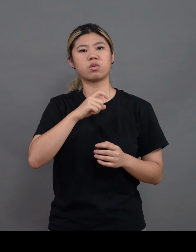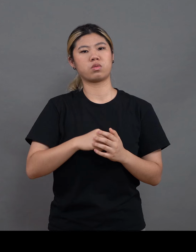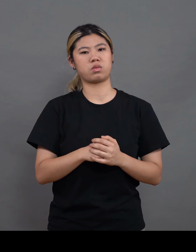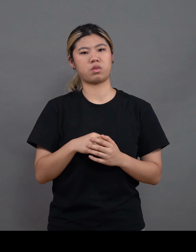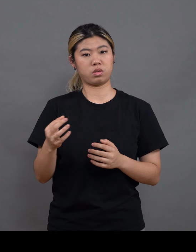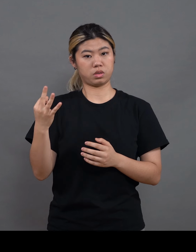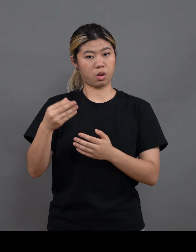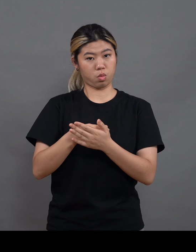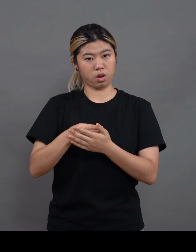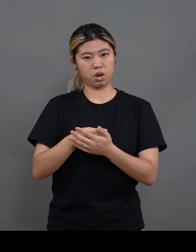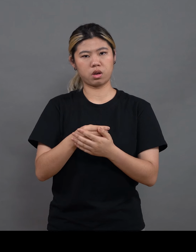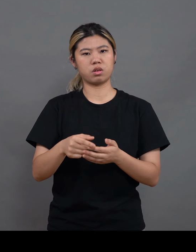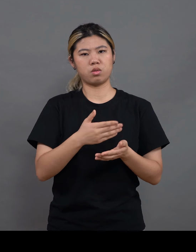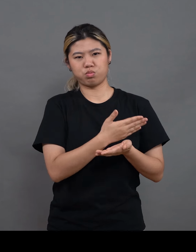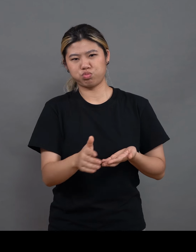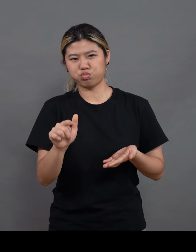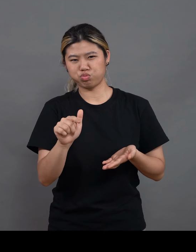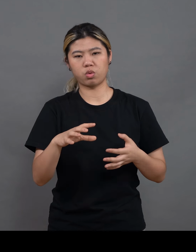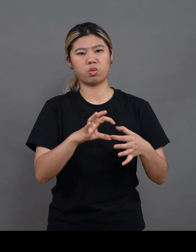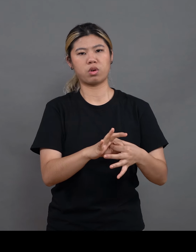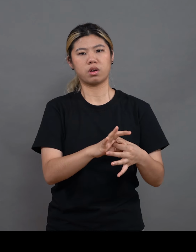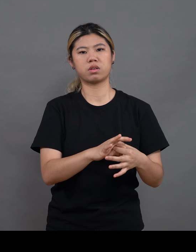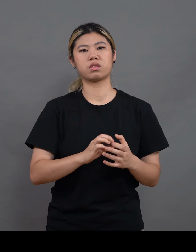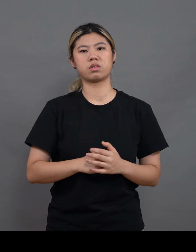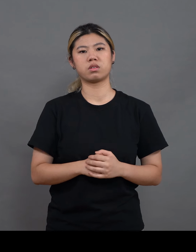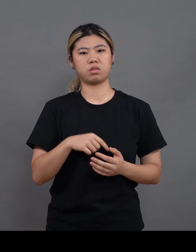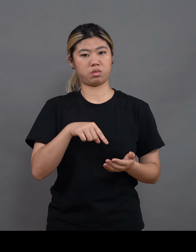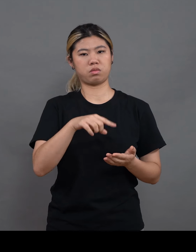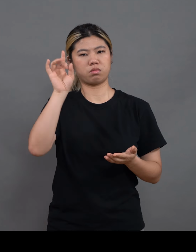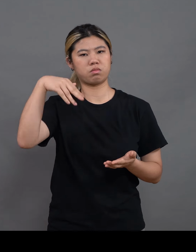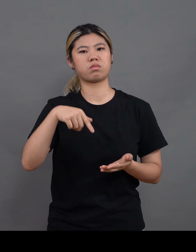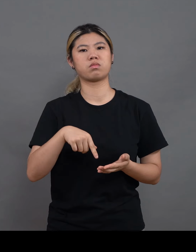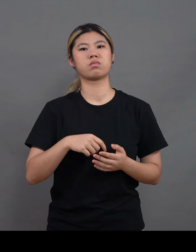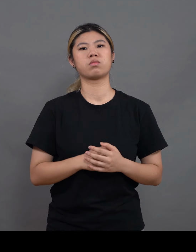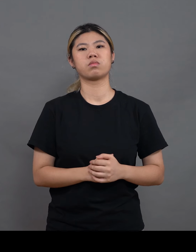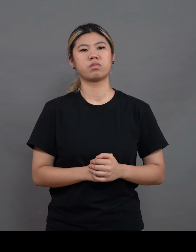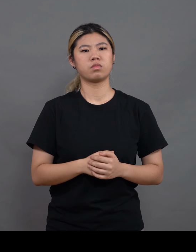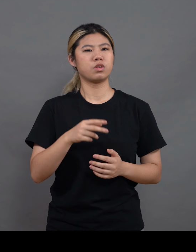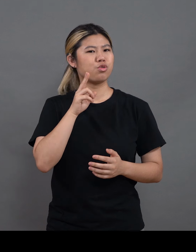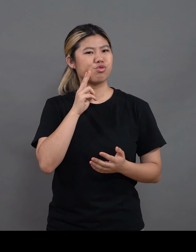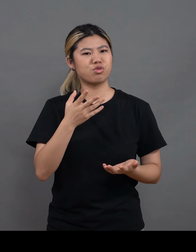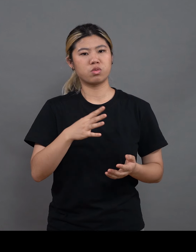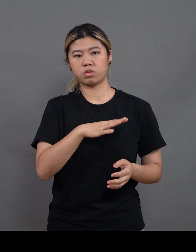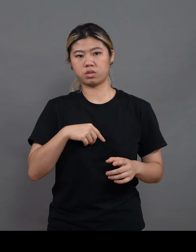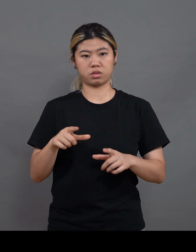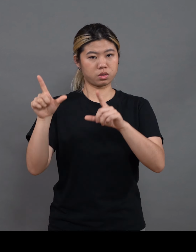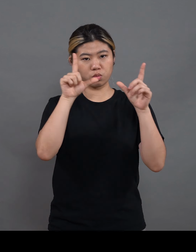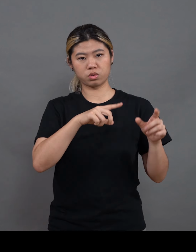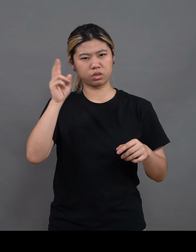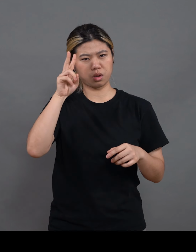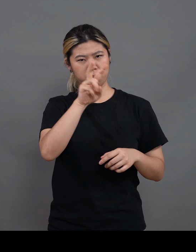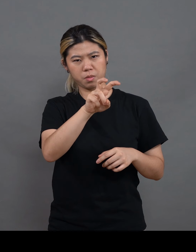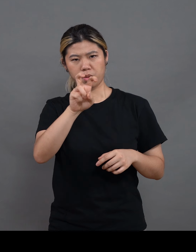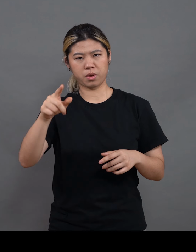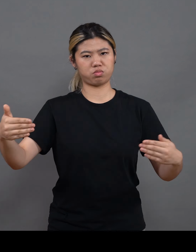他们的一些来源。这3个画面其实都是跟那个排污有关系，就是它来源于就是比如说我们的生活里能经